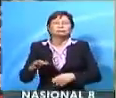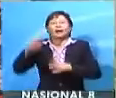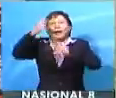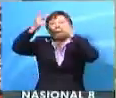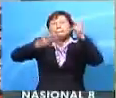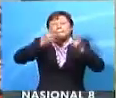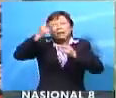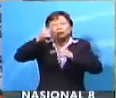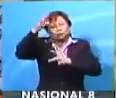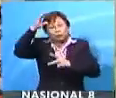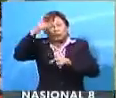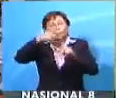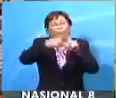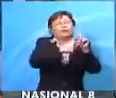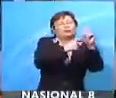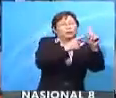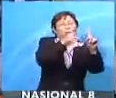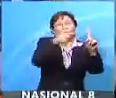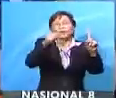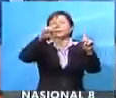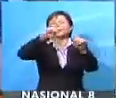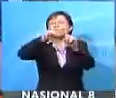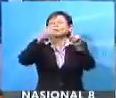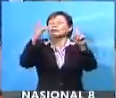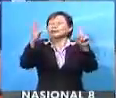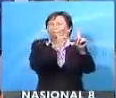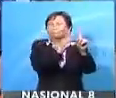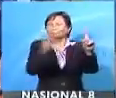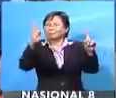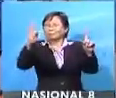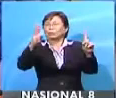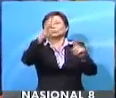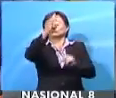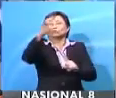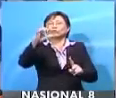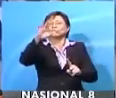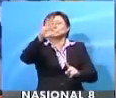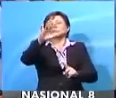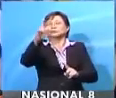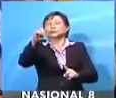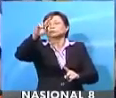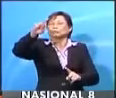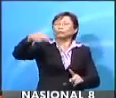Kedatangan pelancong China dari Januari sehingga Jun tahun ini adalah sebanyak